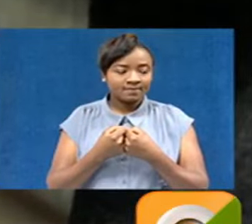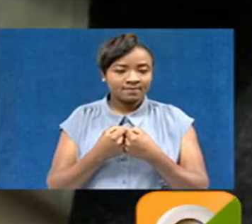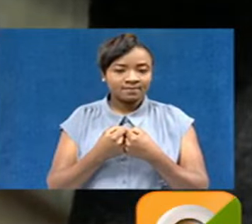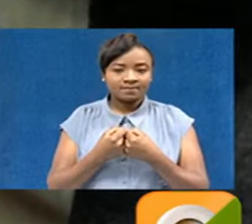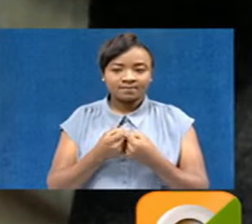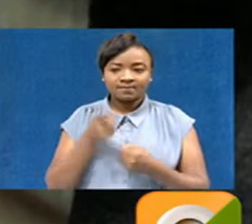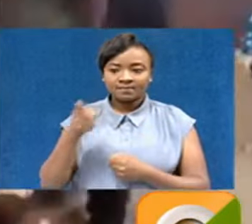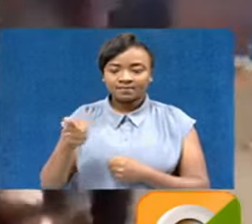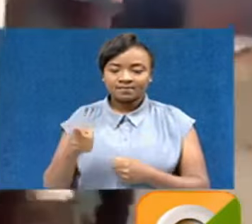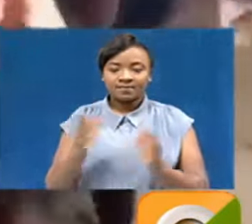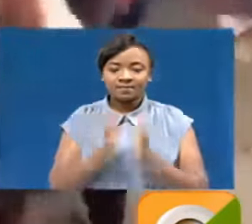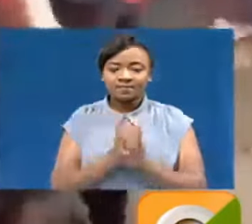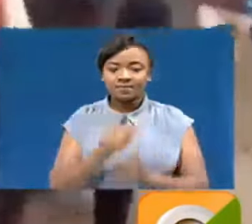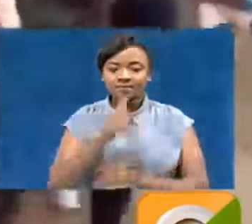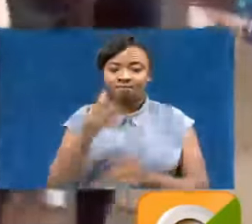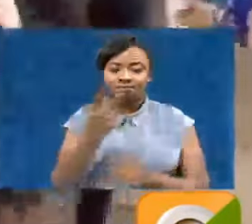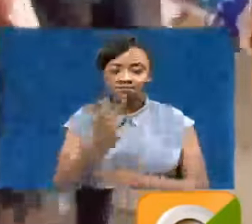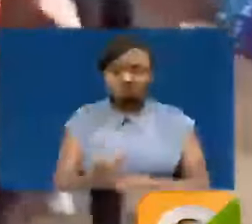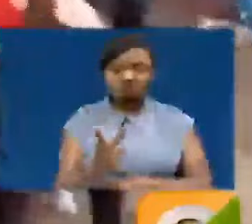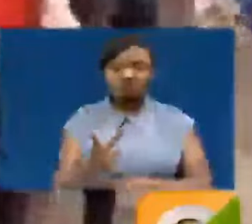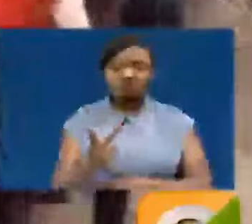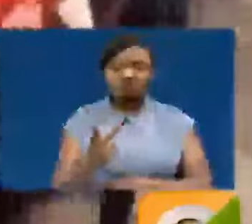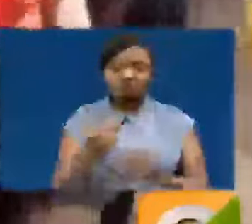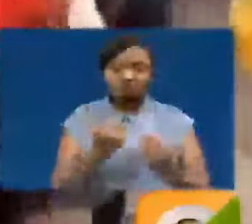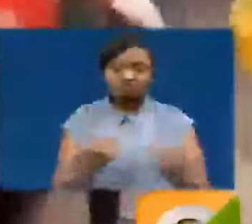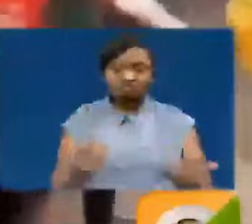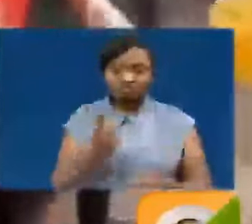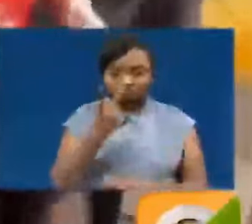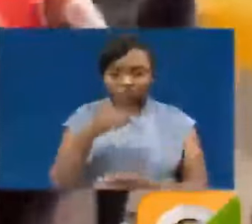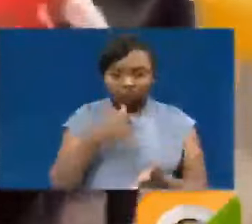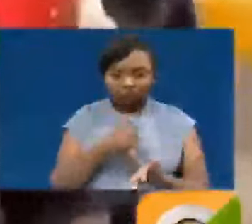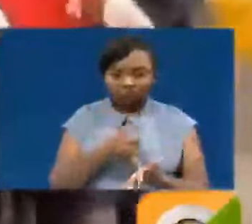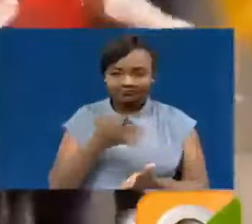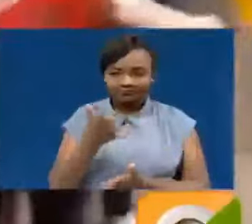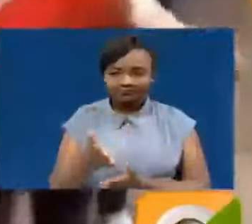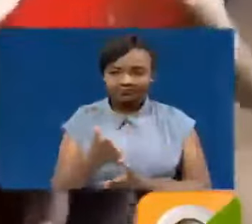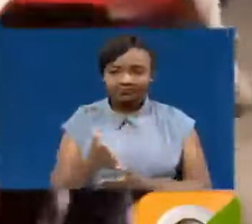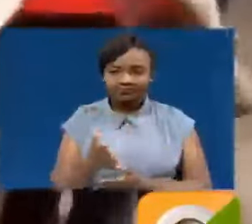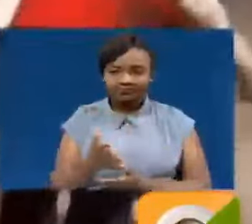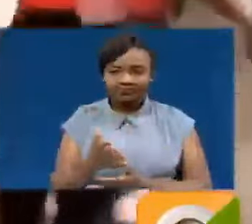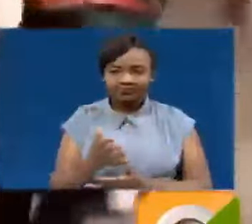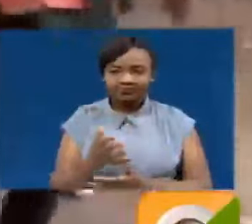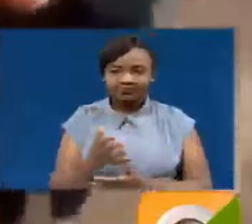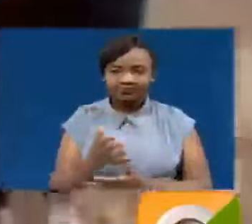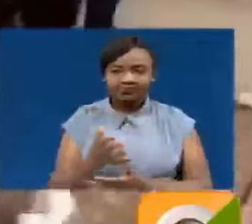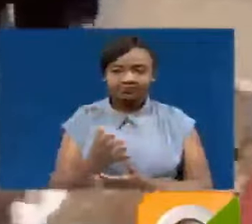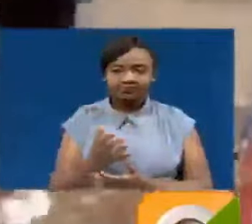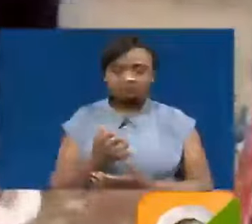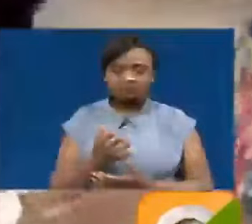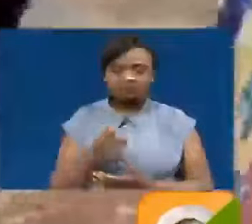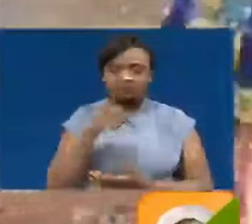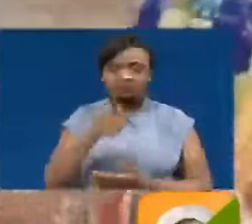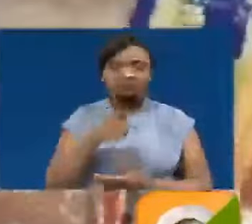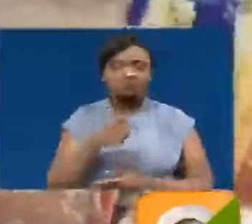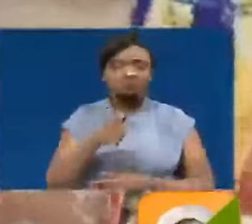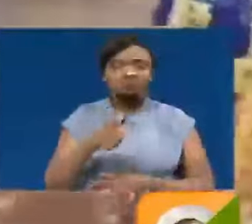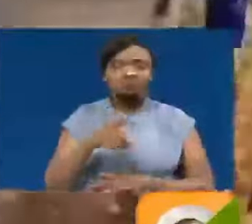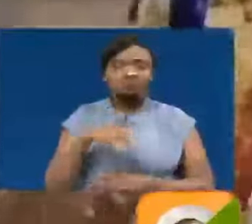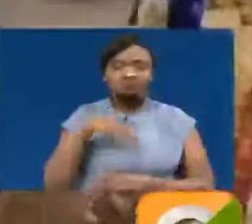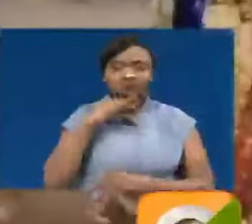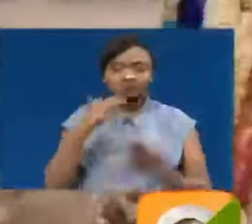watu 22 wakiwemo watoto wawili waliohudhuria hafla ya chama kaunti ya Meru.